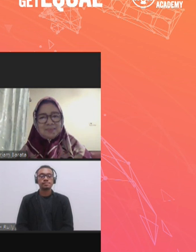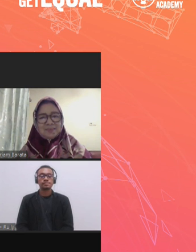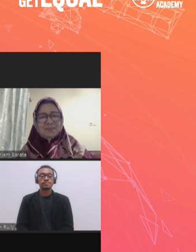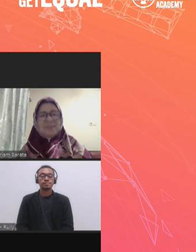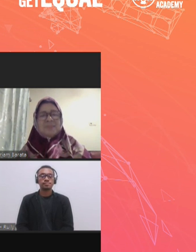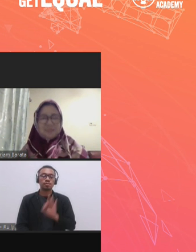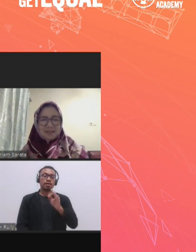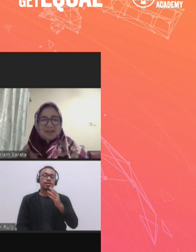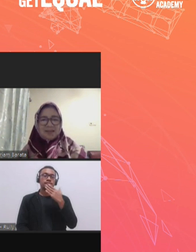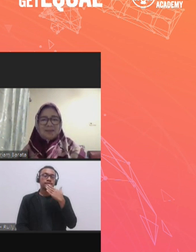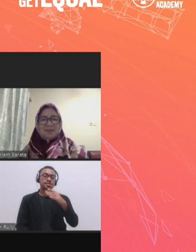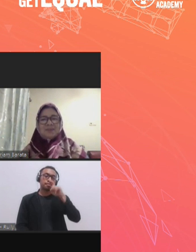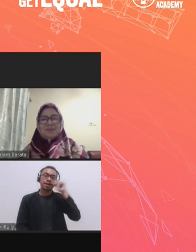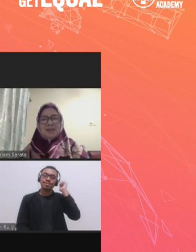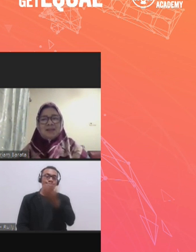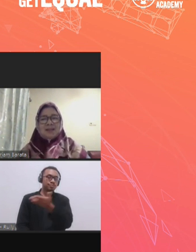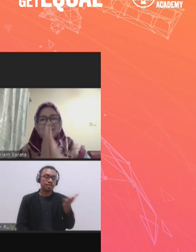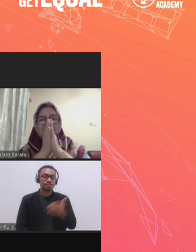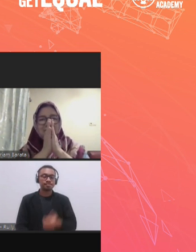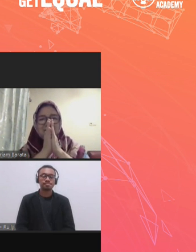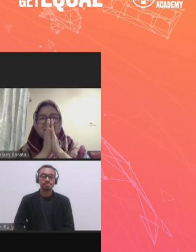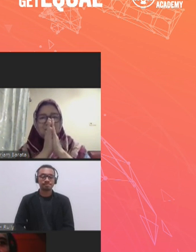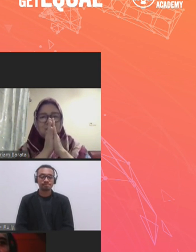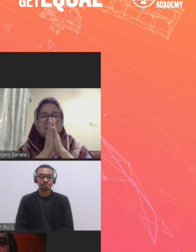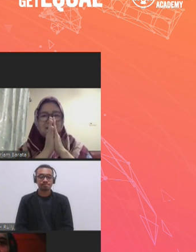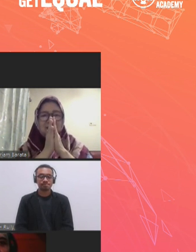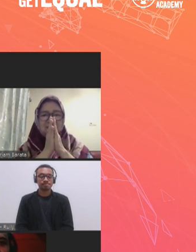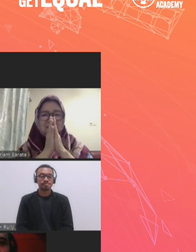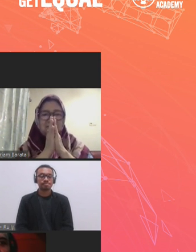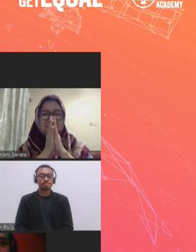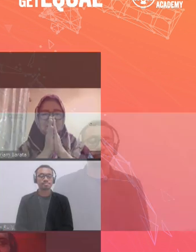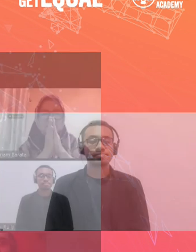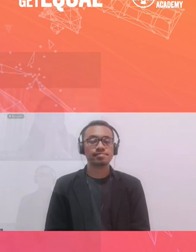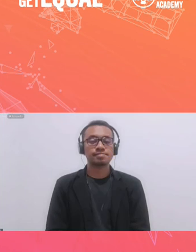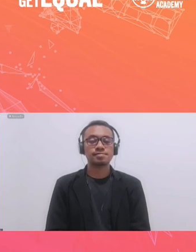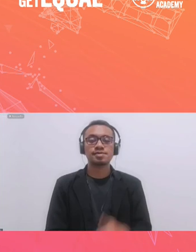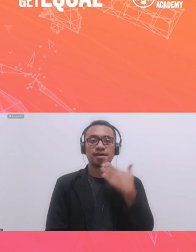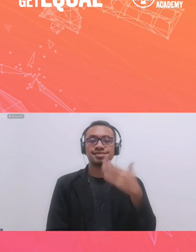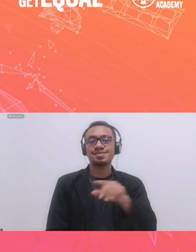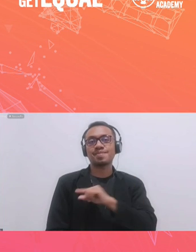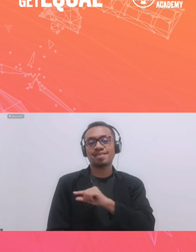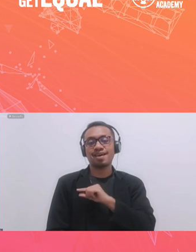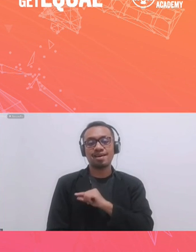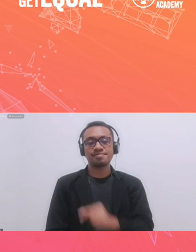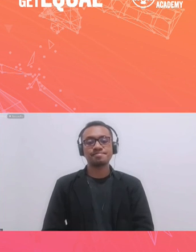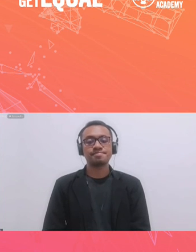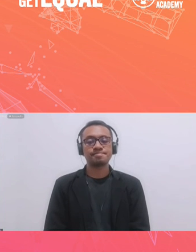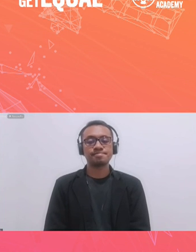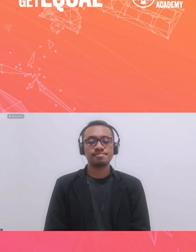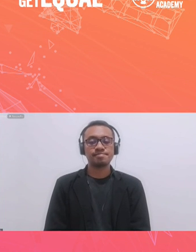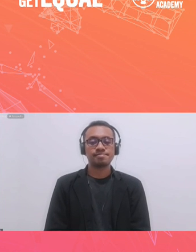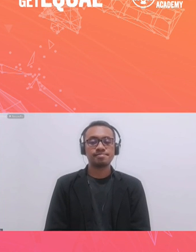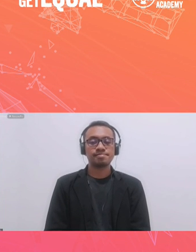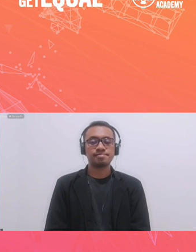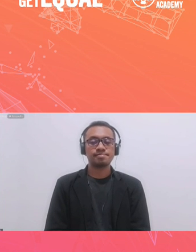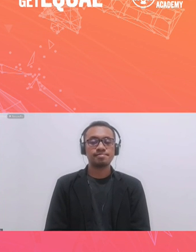Oke, terima kasih Bapak dan Ibu sekalian. Terima kasih Kakak Panitia. Ya. Terima kasih. Terima kasih Mbak Vivi,